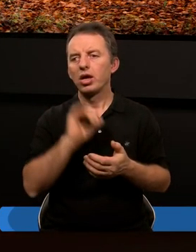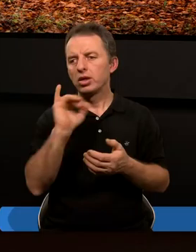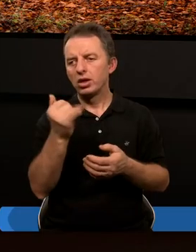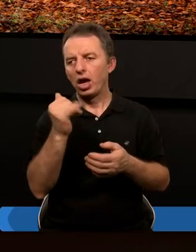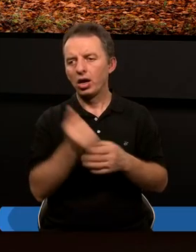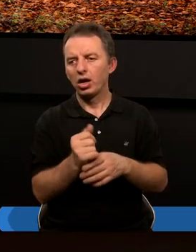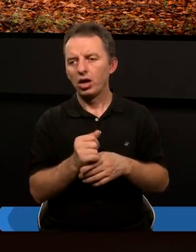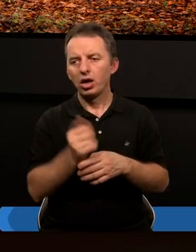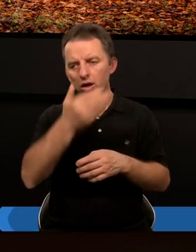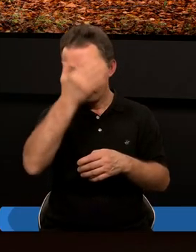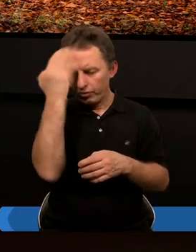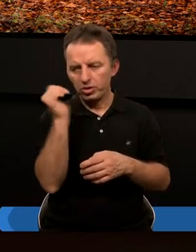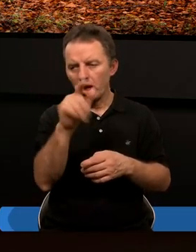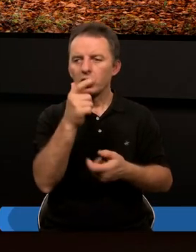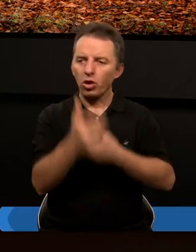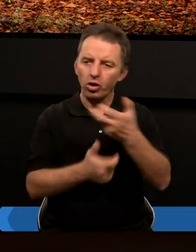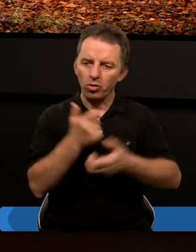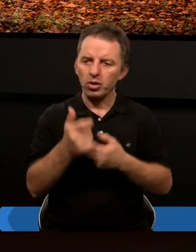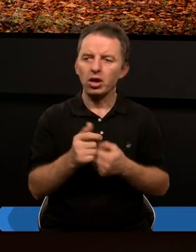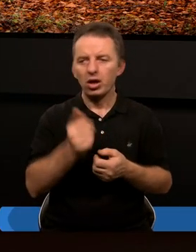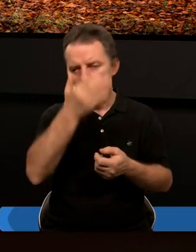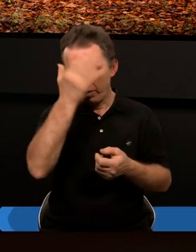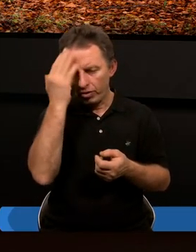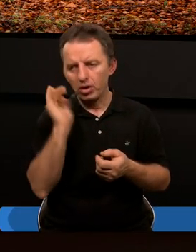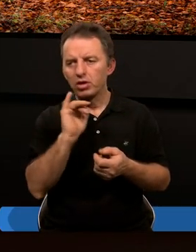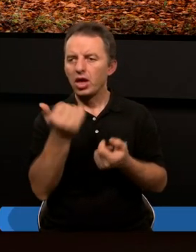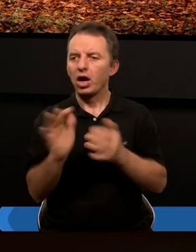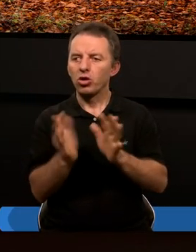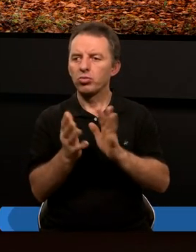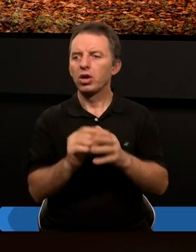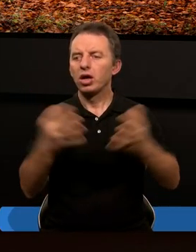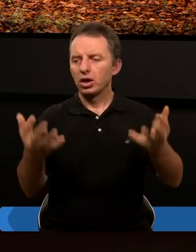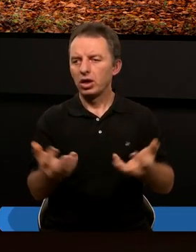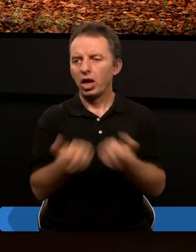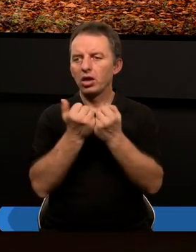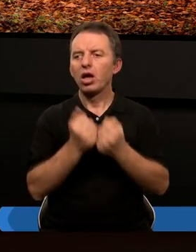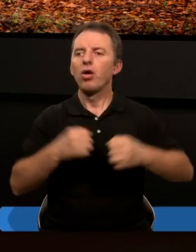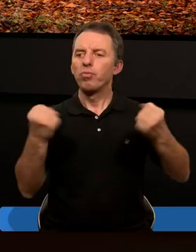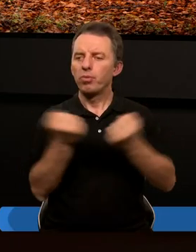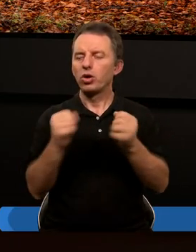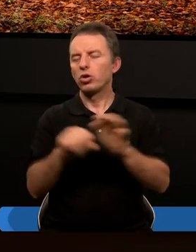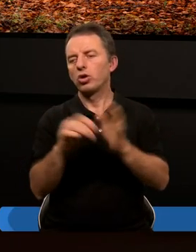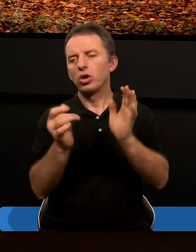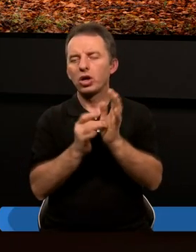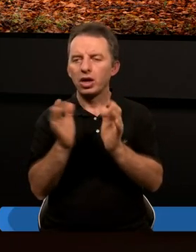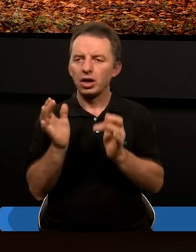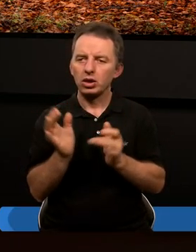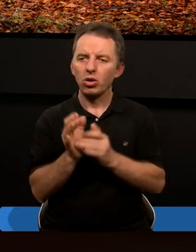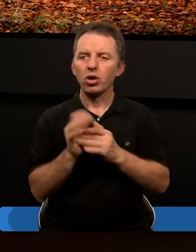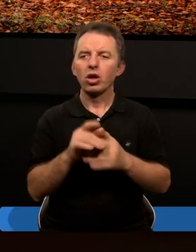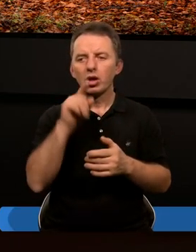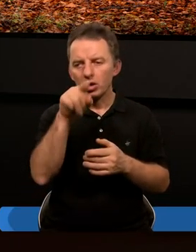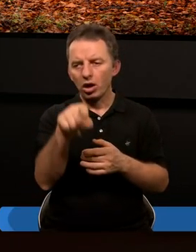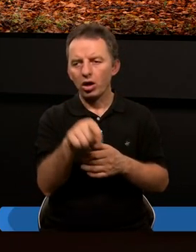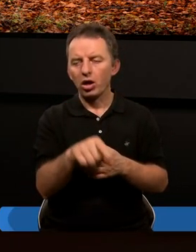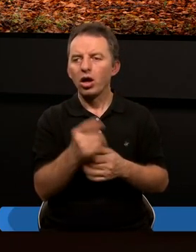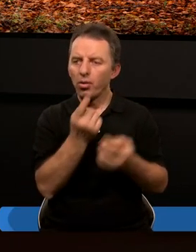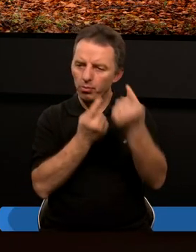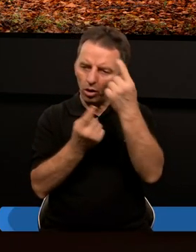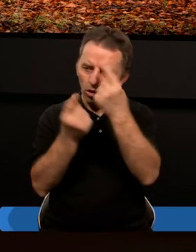nie wiecie, jak to robić, jak nie wiecie, w jaki sposób znajdować moc od Chrystusa w tego dnia,